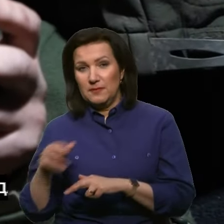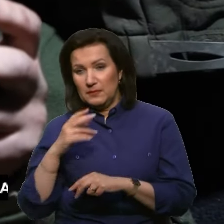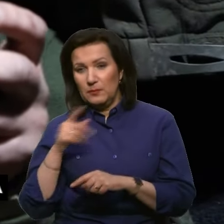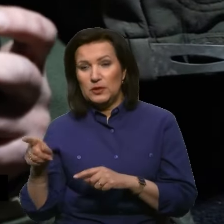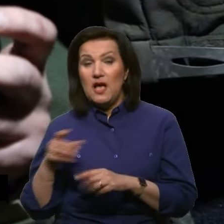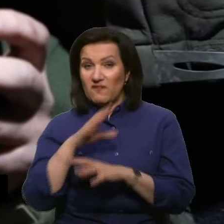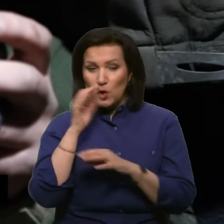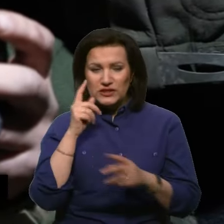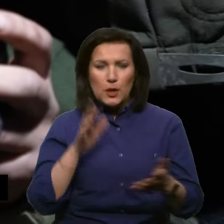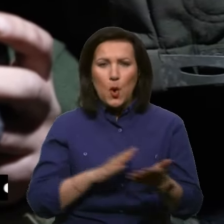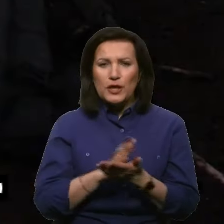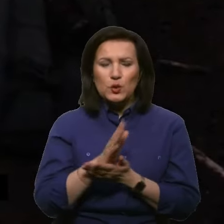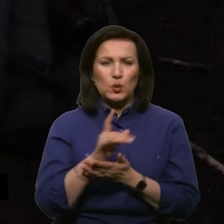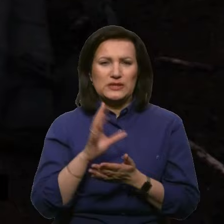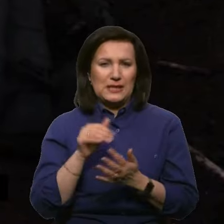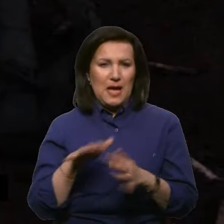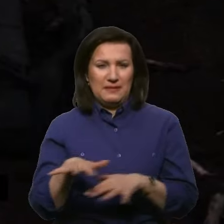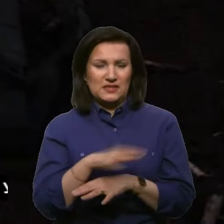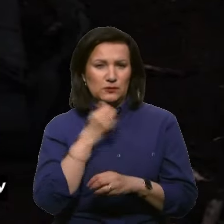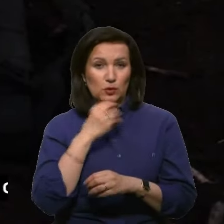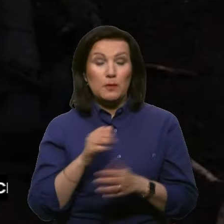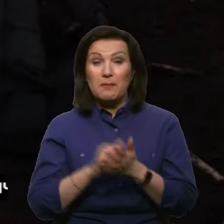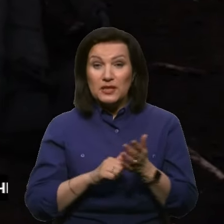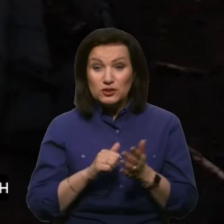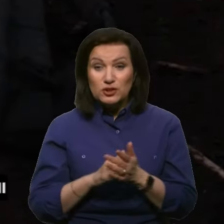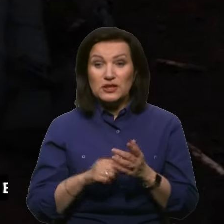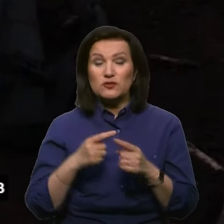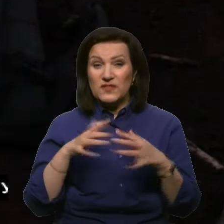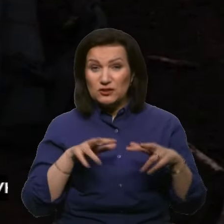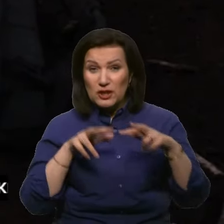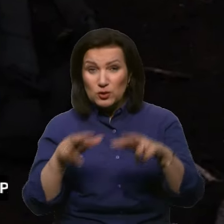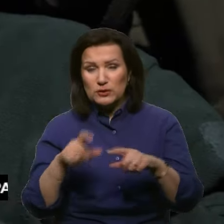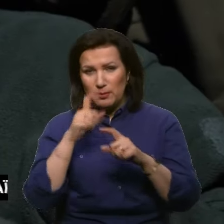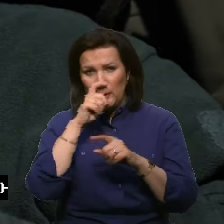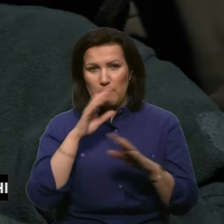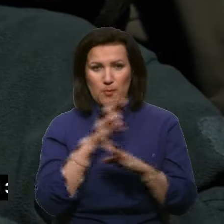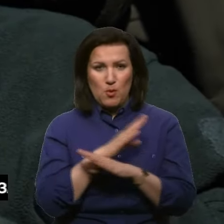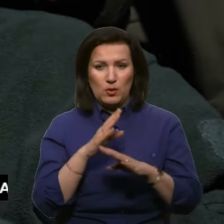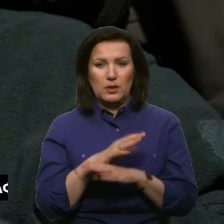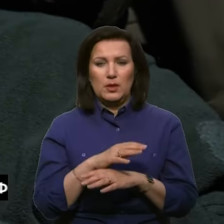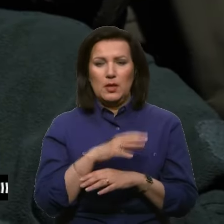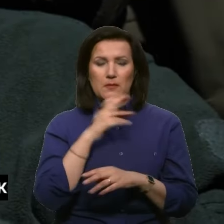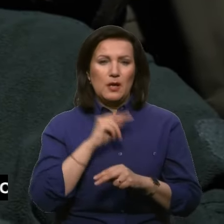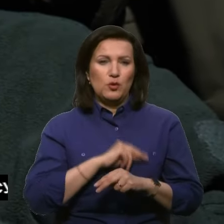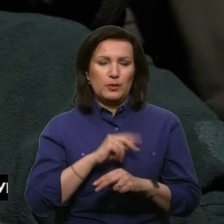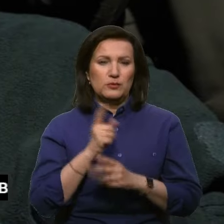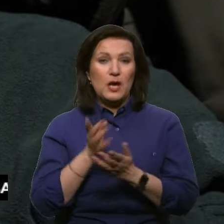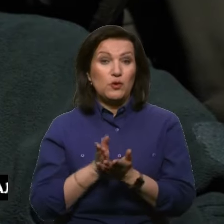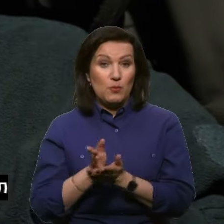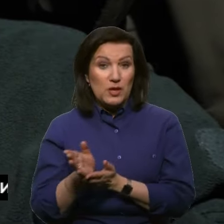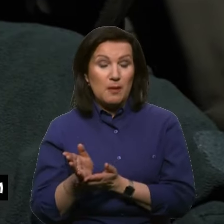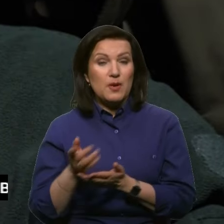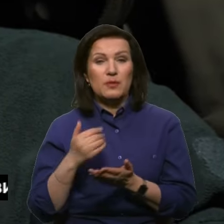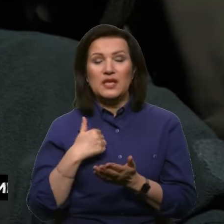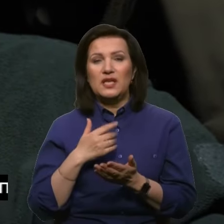вночі орієнтується на місцевості добре. Основна причина, через що втрачає дрон – негода. Ми дуже багато працюємо на одному напрямку, і